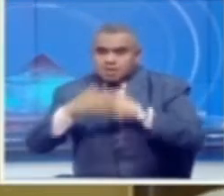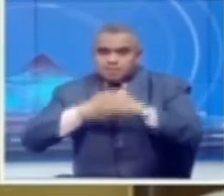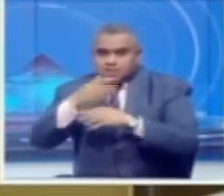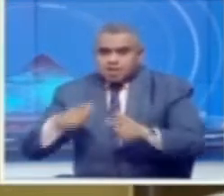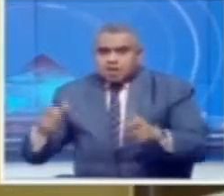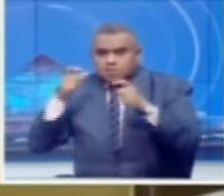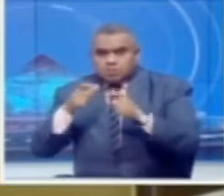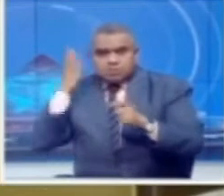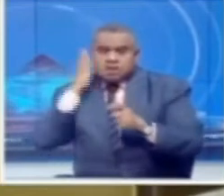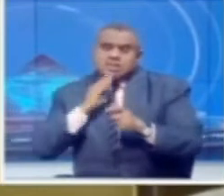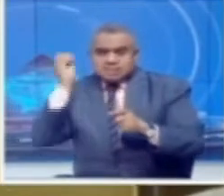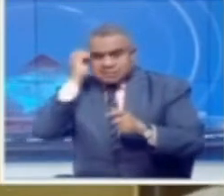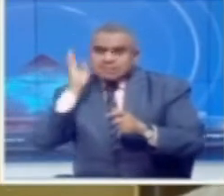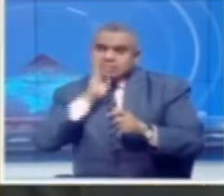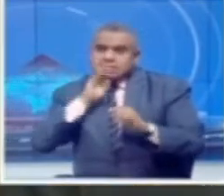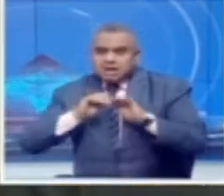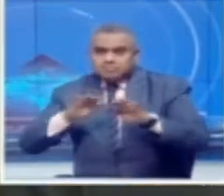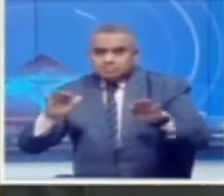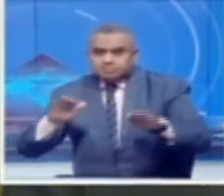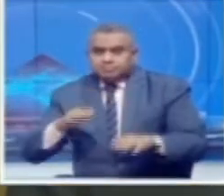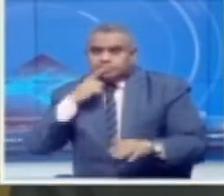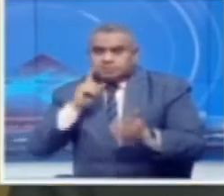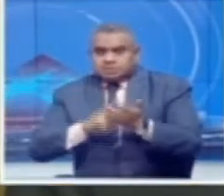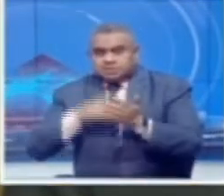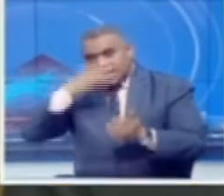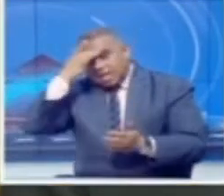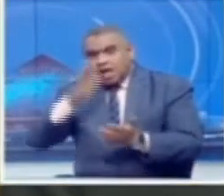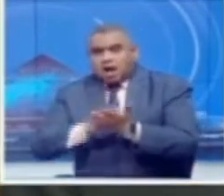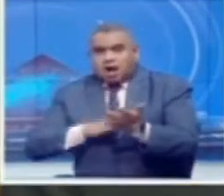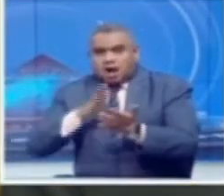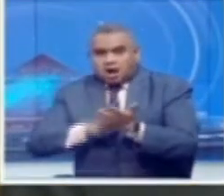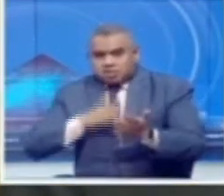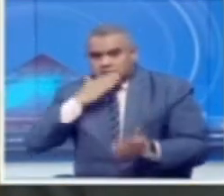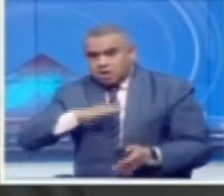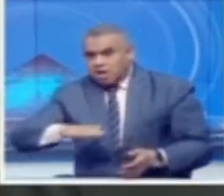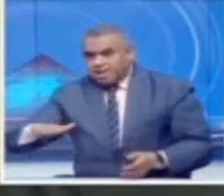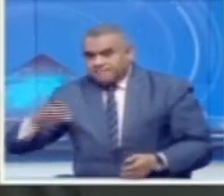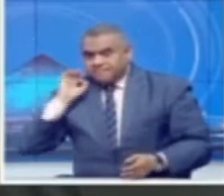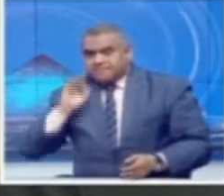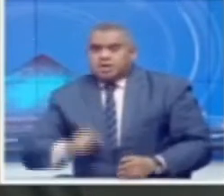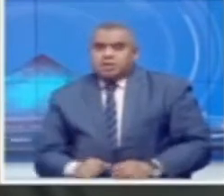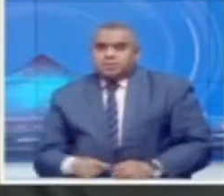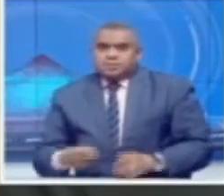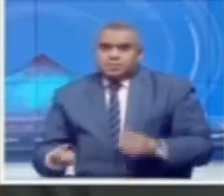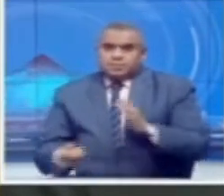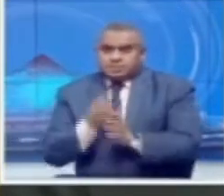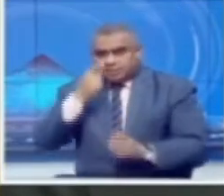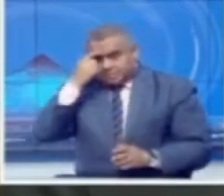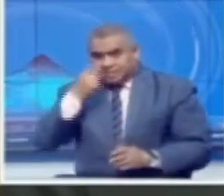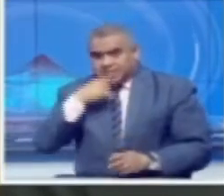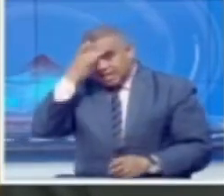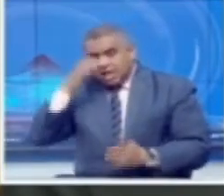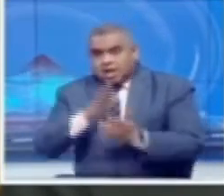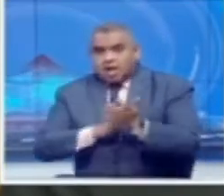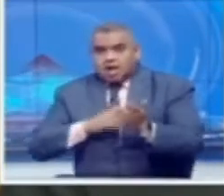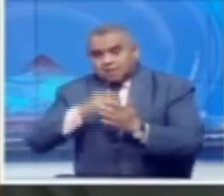المؤتمر، الكبسوله الطبيه اللي يستفيد بيها. الاسهال المزمن في الاطفال، ودي حاجه مهمه جدا، لان لو الاسهال طول عن 15 يوم بنسميه